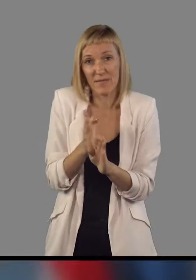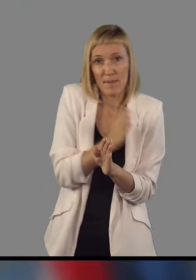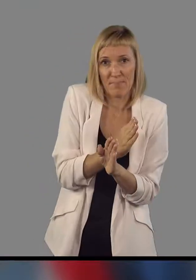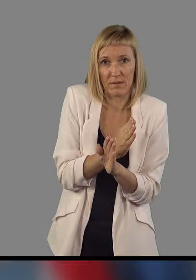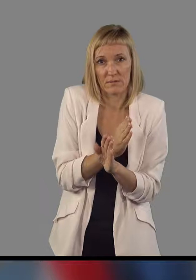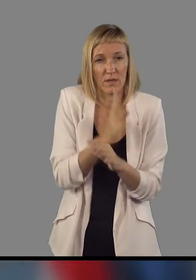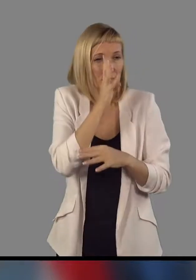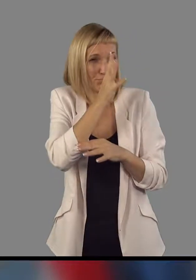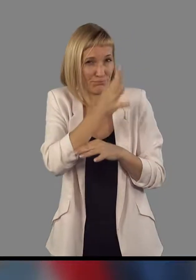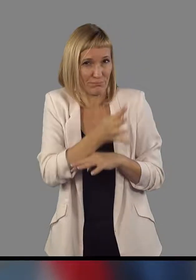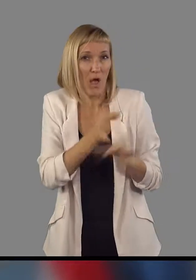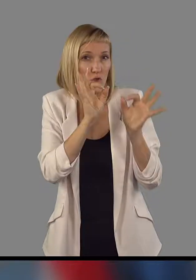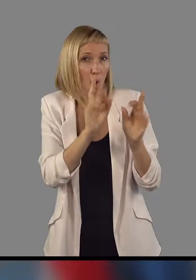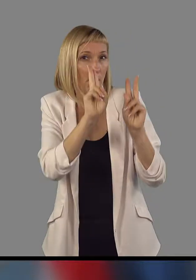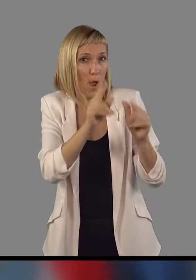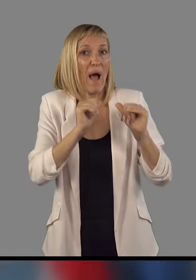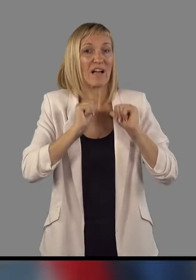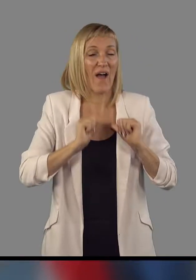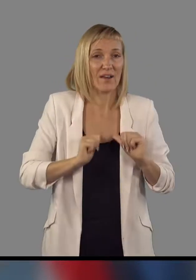tega, zaradi te